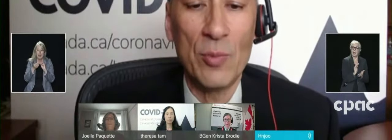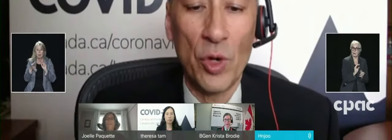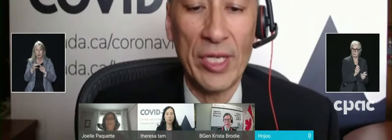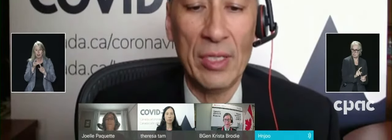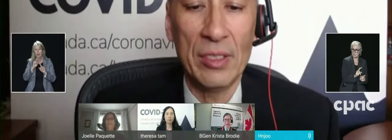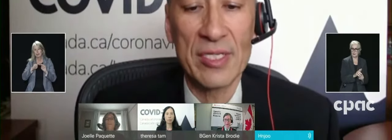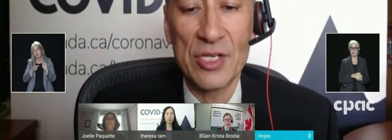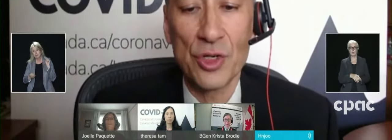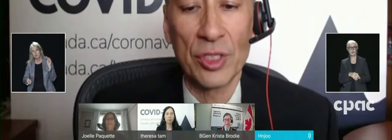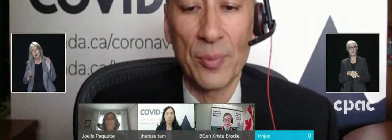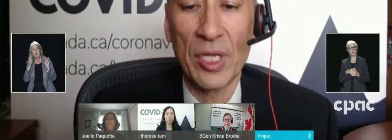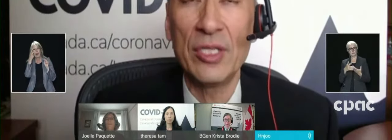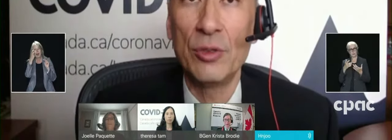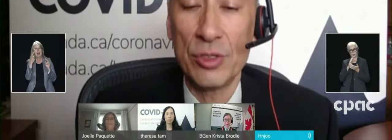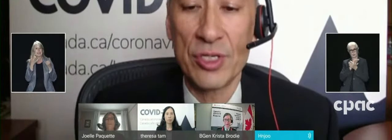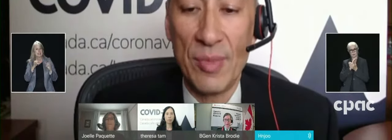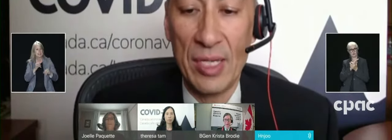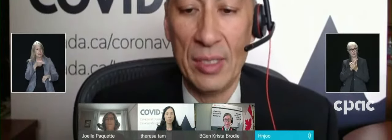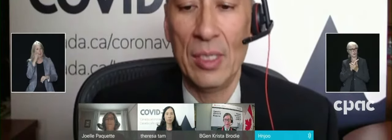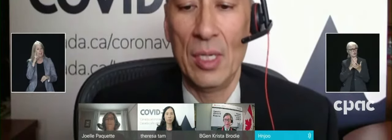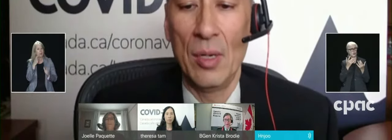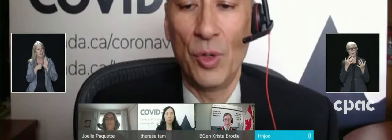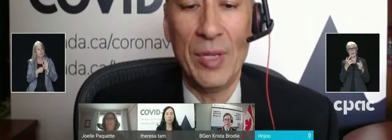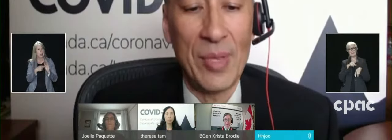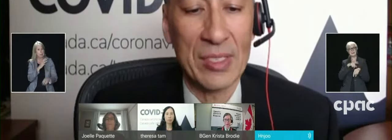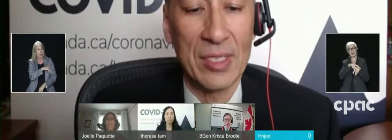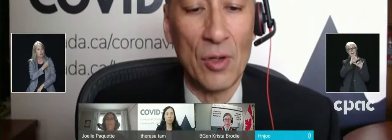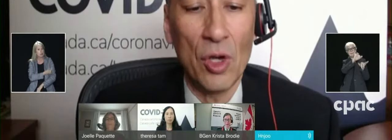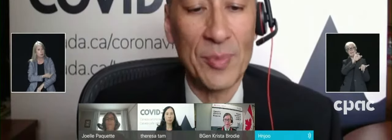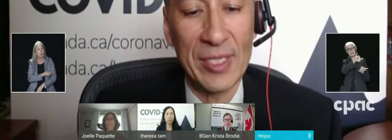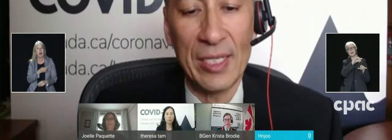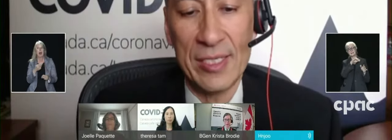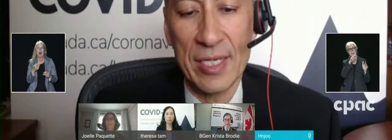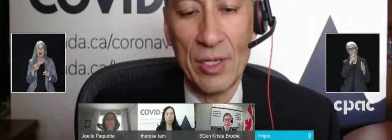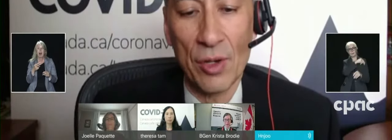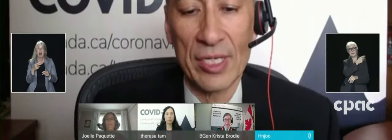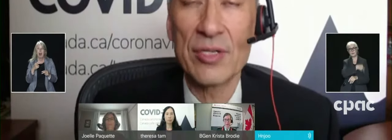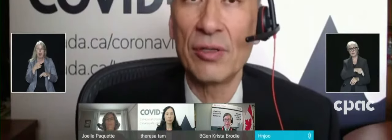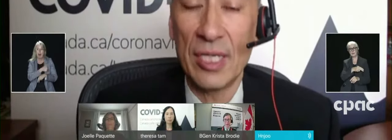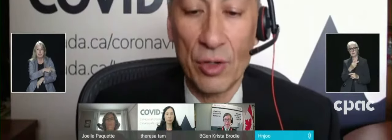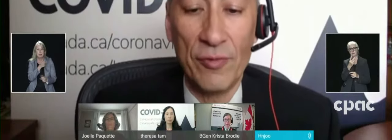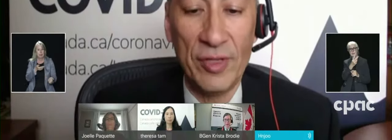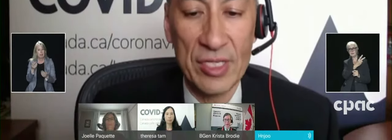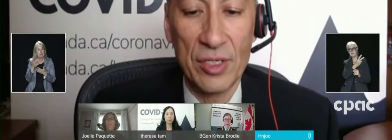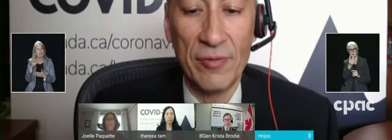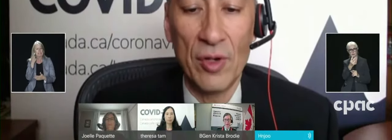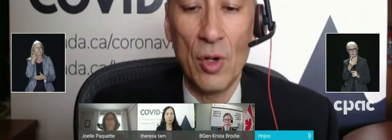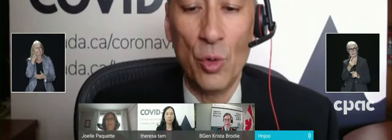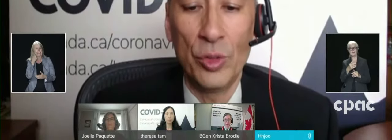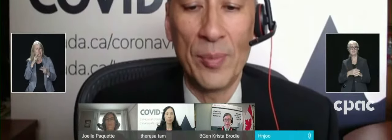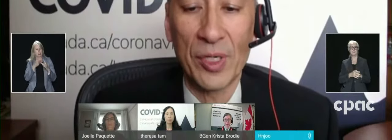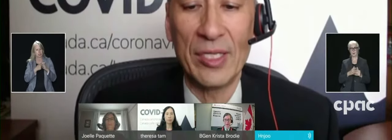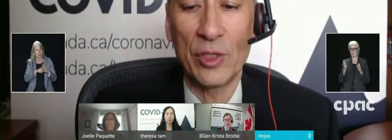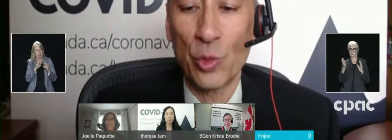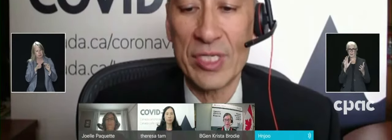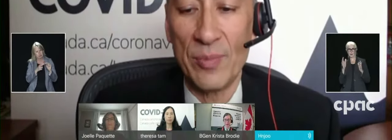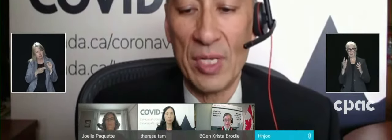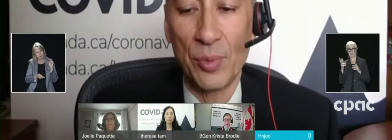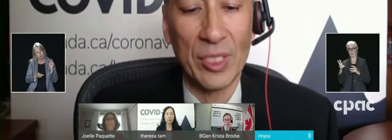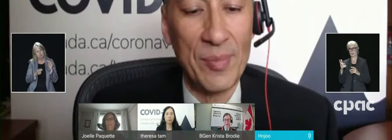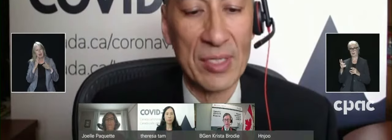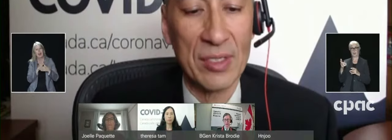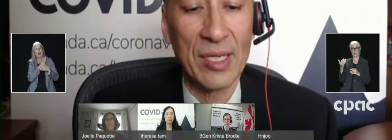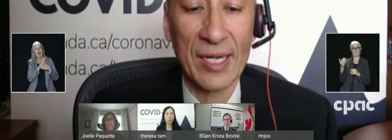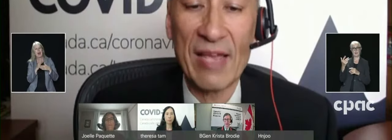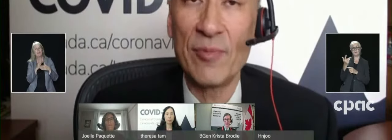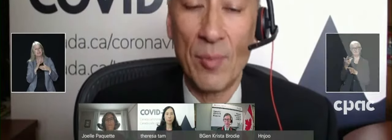Avec une durée moyenne de séjour de près de 2 semaines pour les personnes hospitalisées en raison de la COVID-19 ou de près de 3